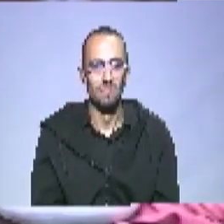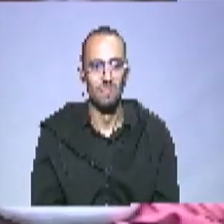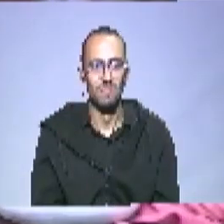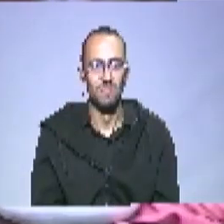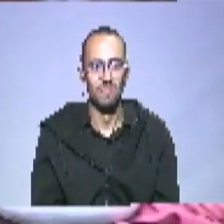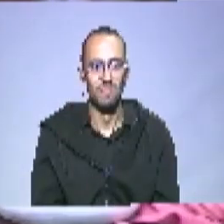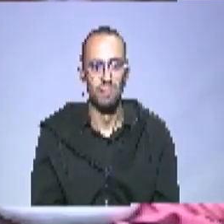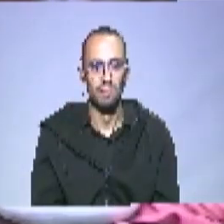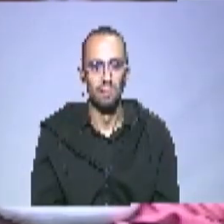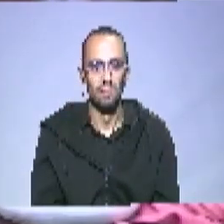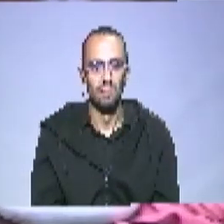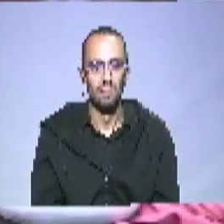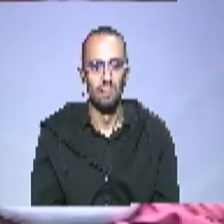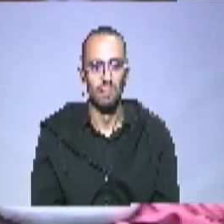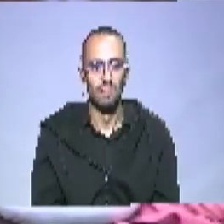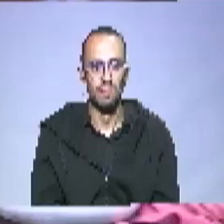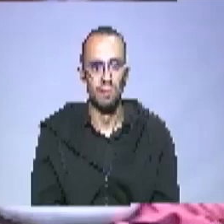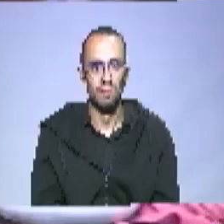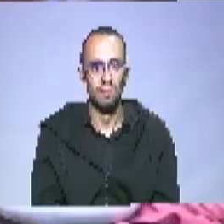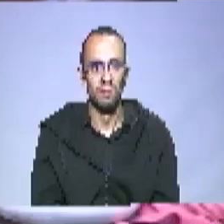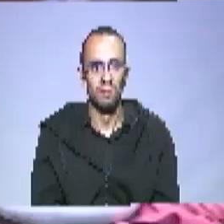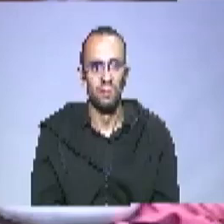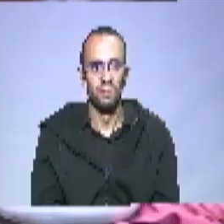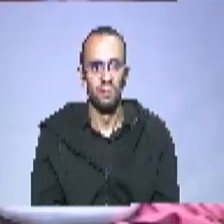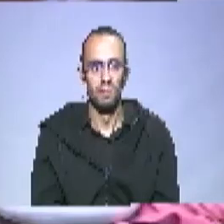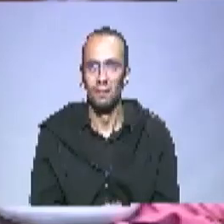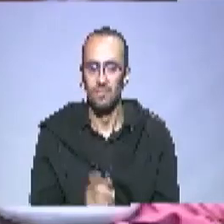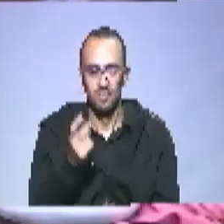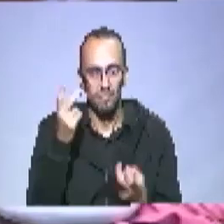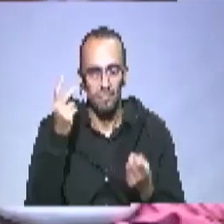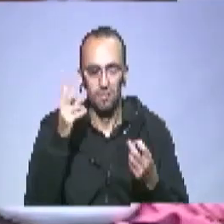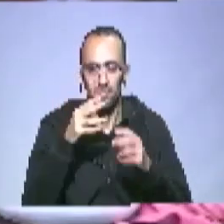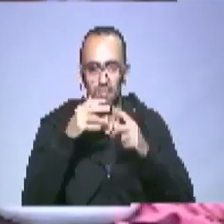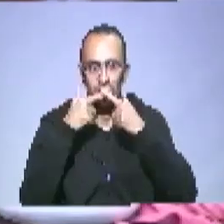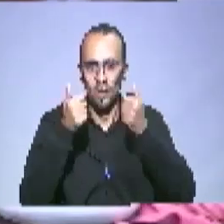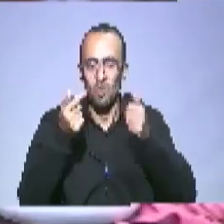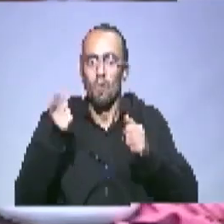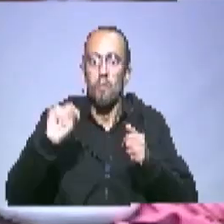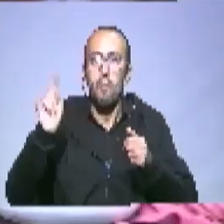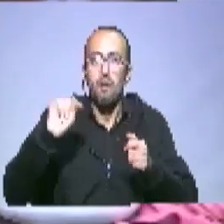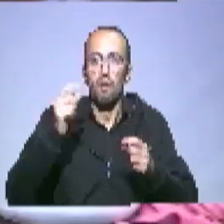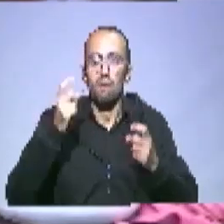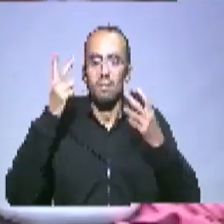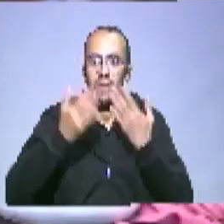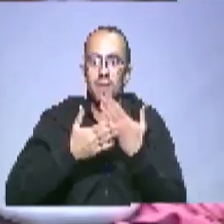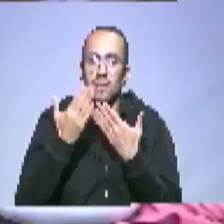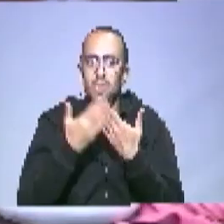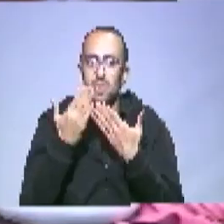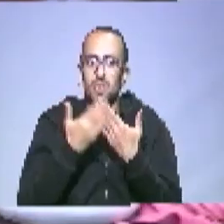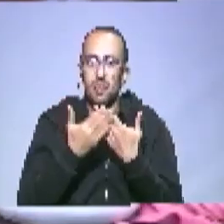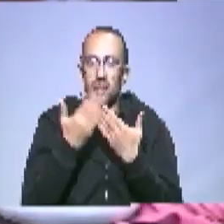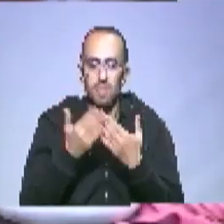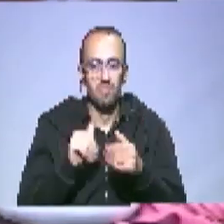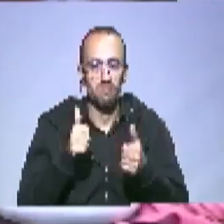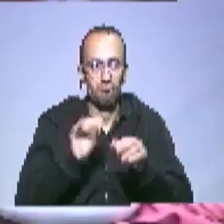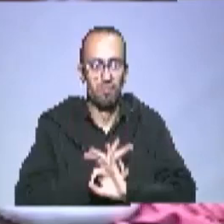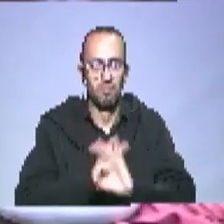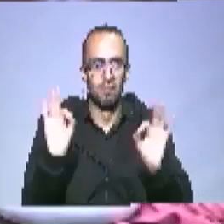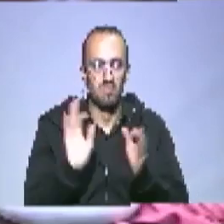موديها في حته تانية خالص. حلوه قوي، تسلم ايدك يا شيف، ابدعت زي كل مره، كل مره بتدي الناس افكار جديده. ارميشها ازاي؟